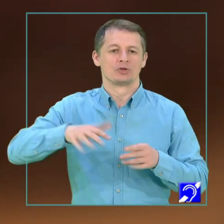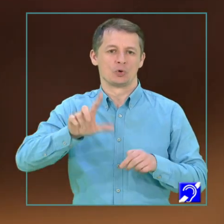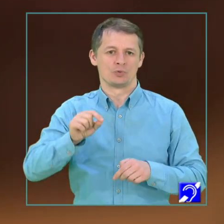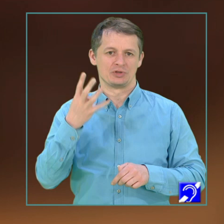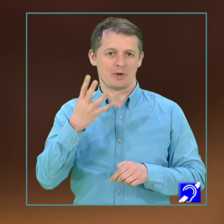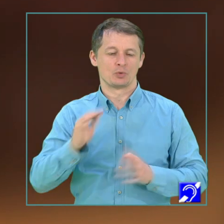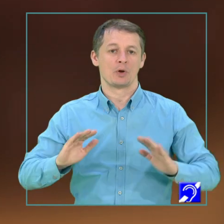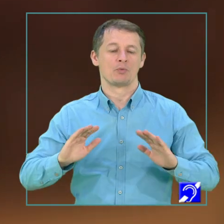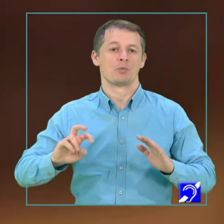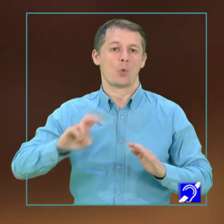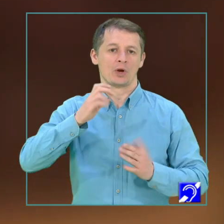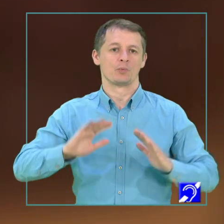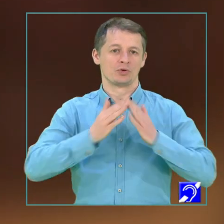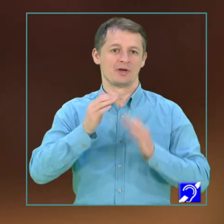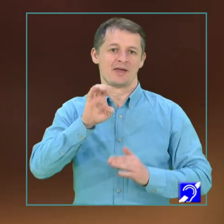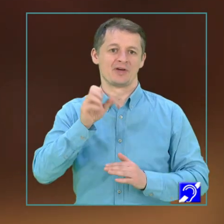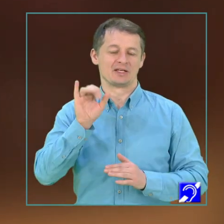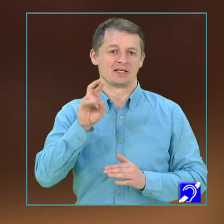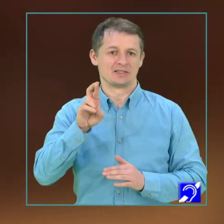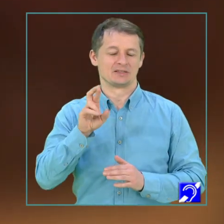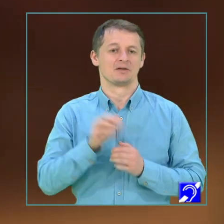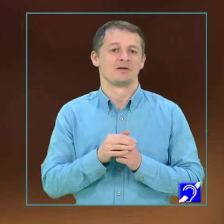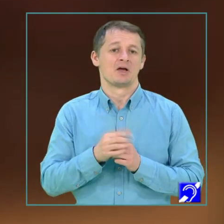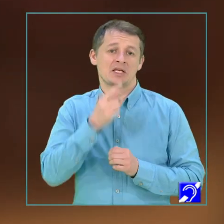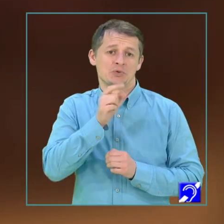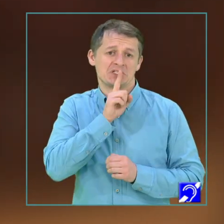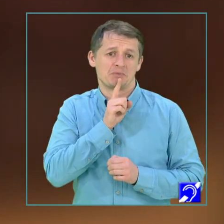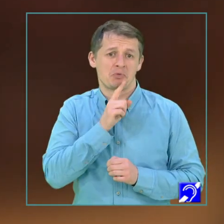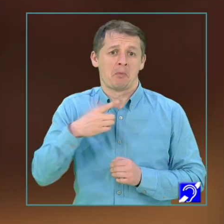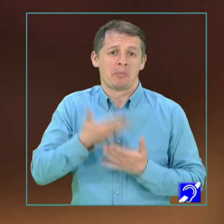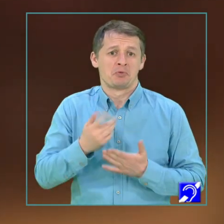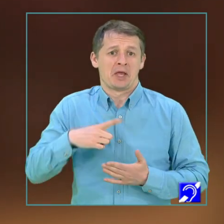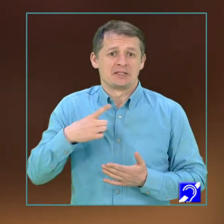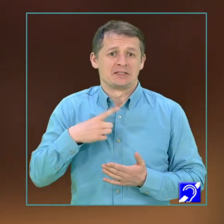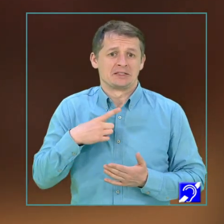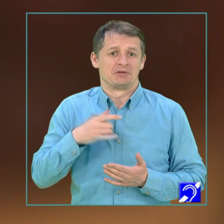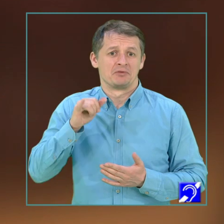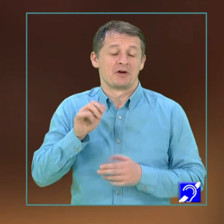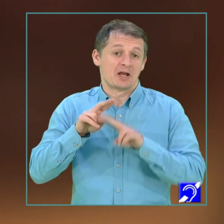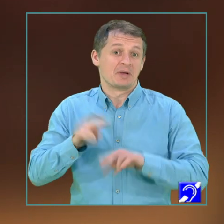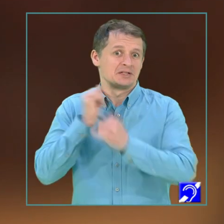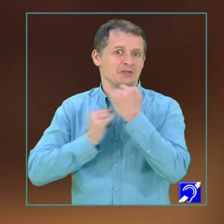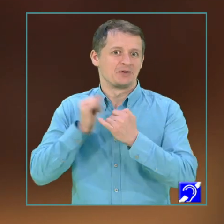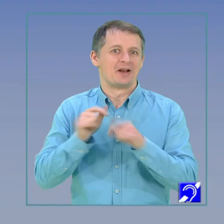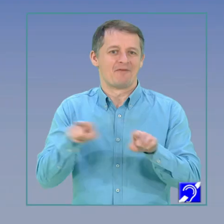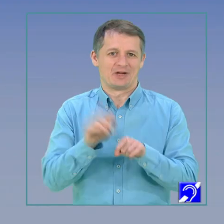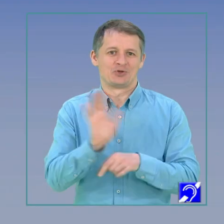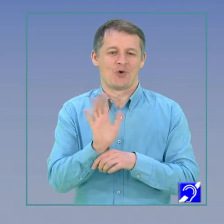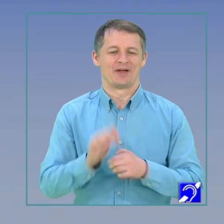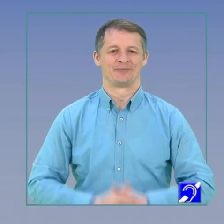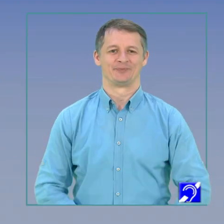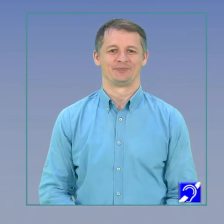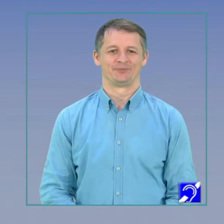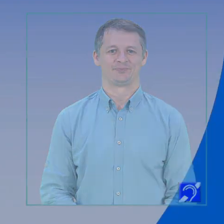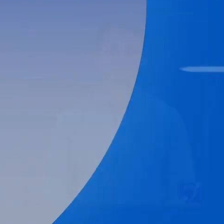face asta. A răspuns simplu și a rămas în istorie. Pentru că există. Așa și cu teleșcoala. Încercați-o. Poate e utilă.